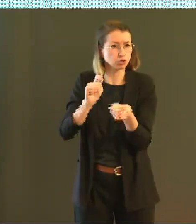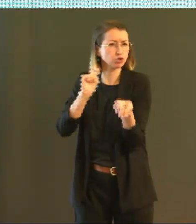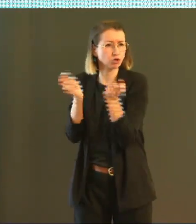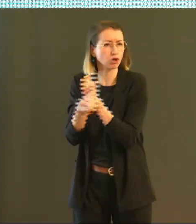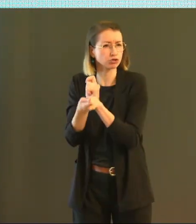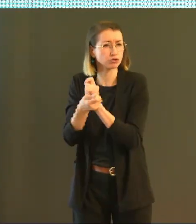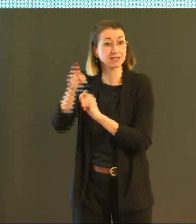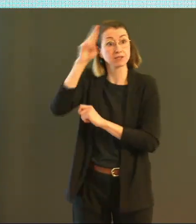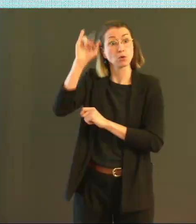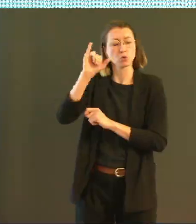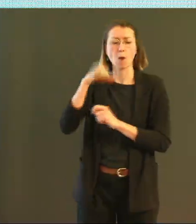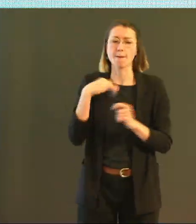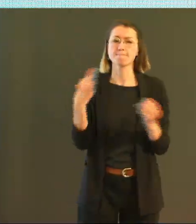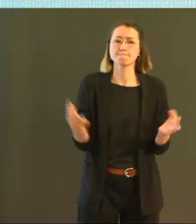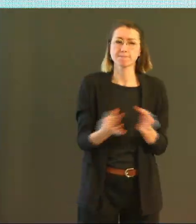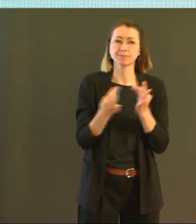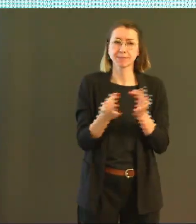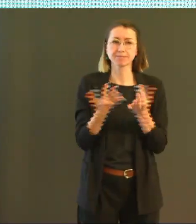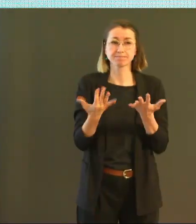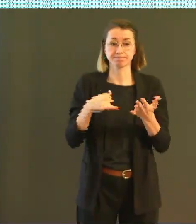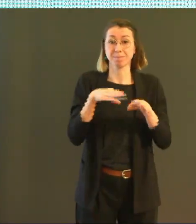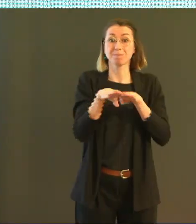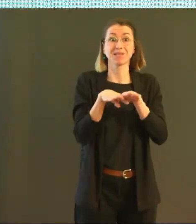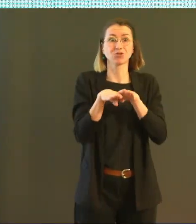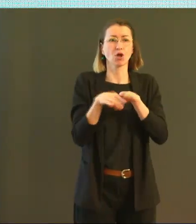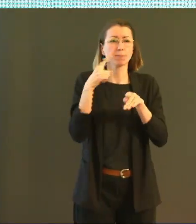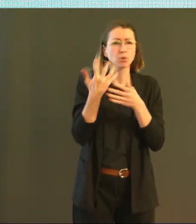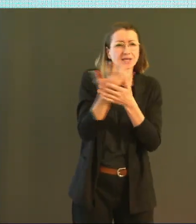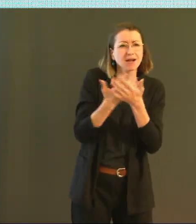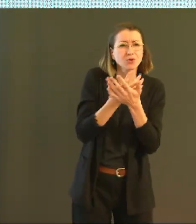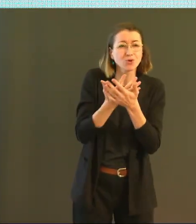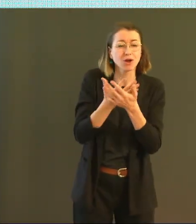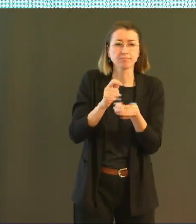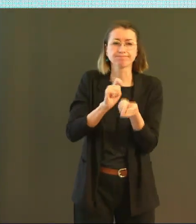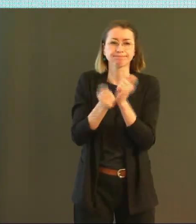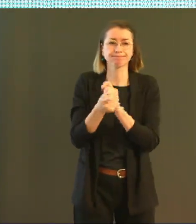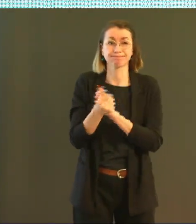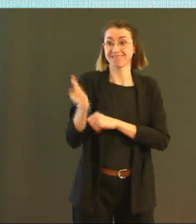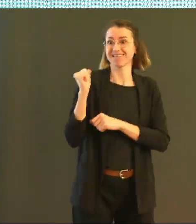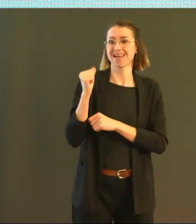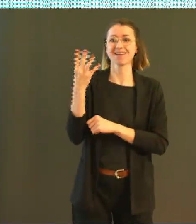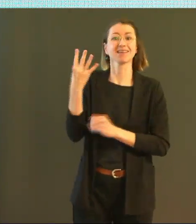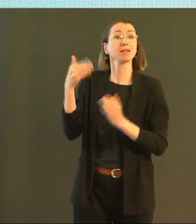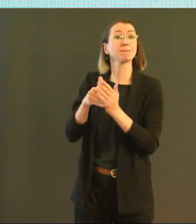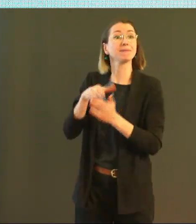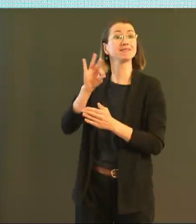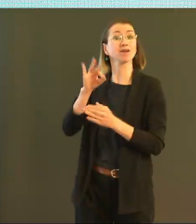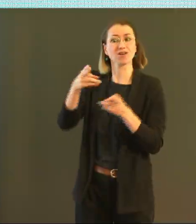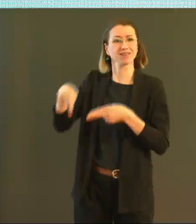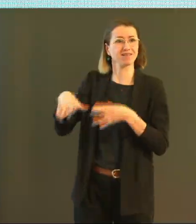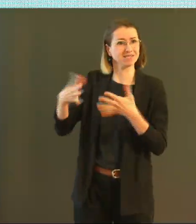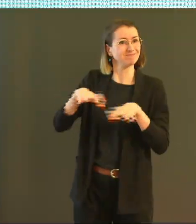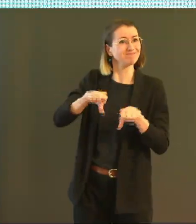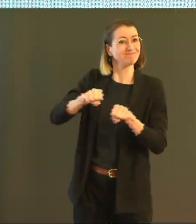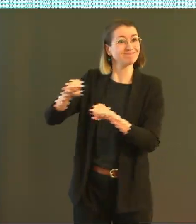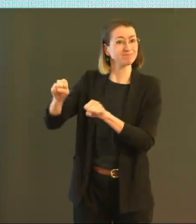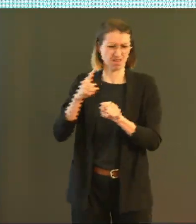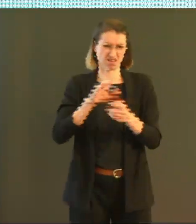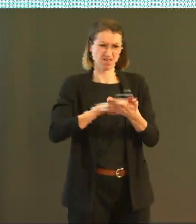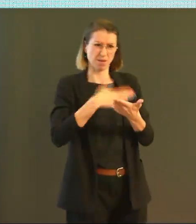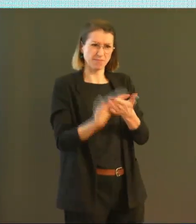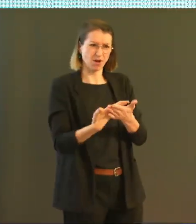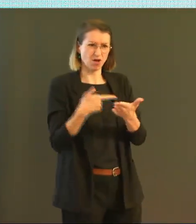et nous avions quatre mille cinquante lits occupés ce rapport intégrer les patients qui étaient